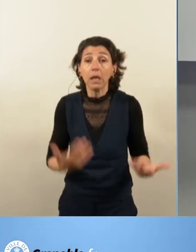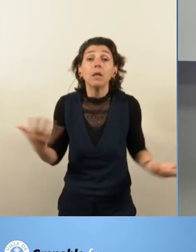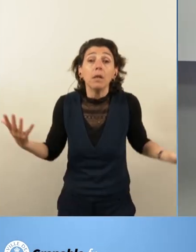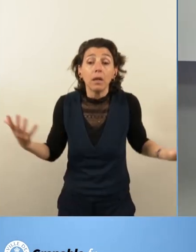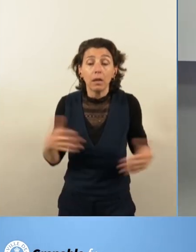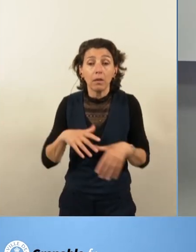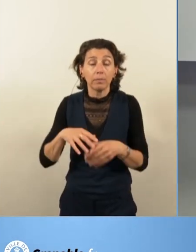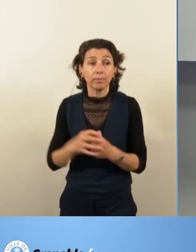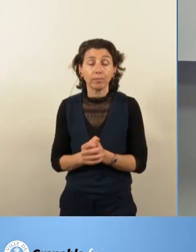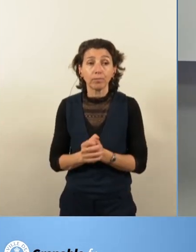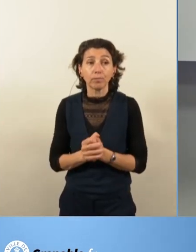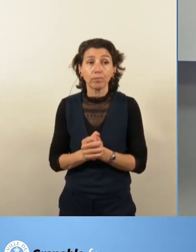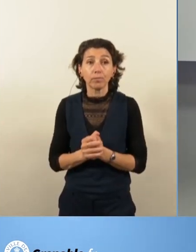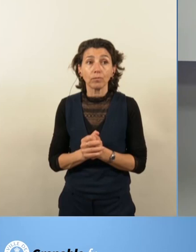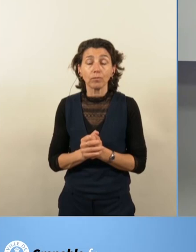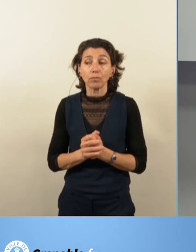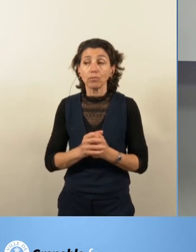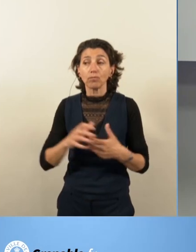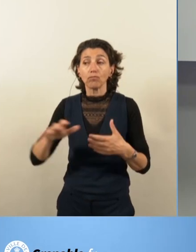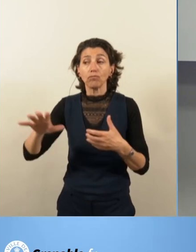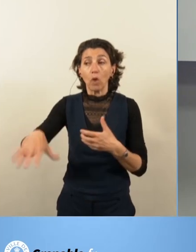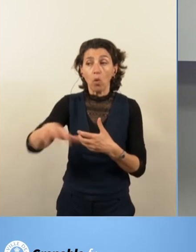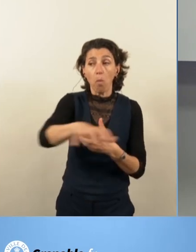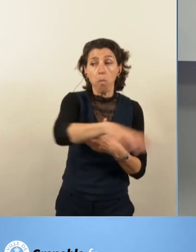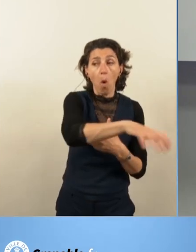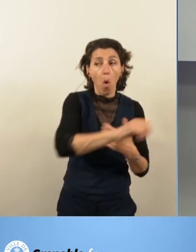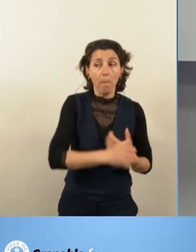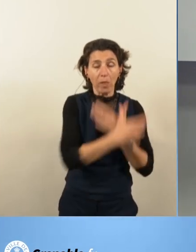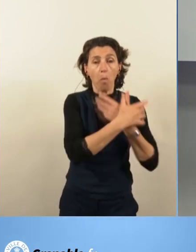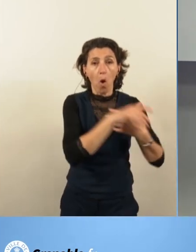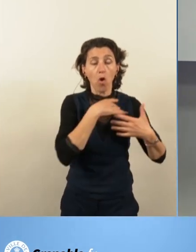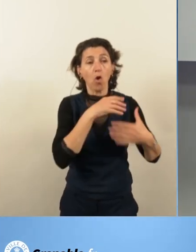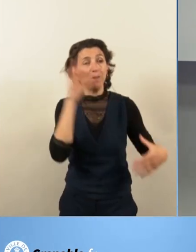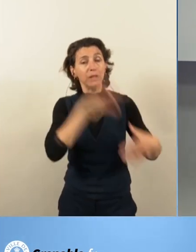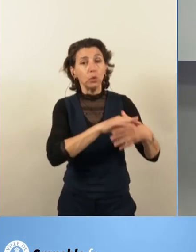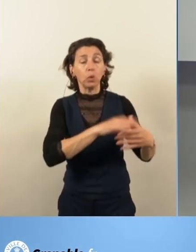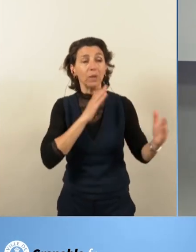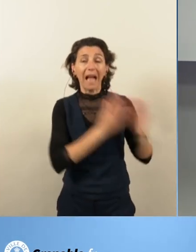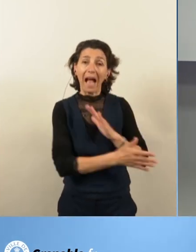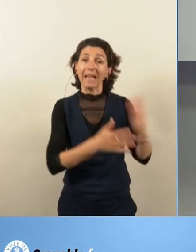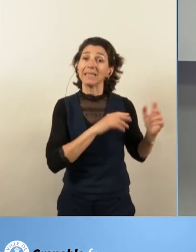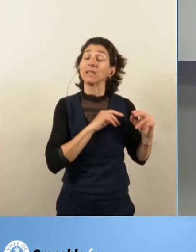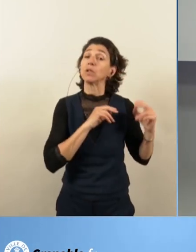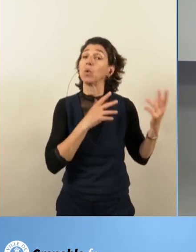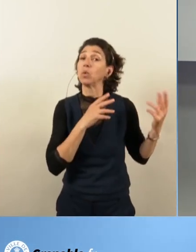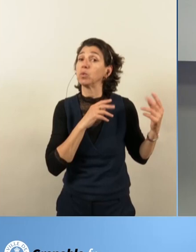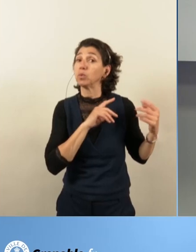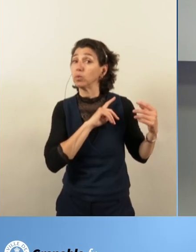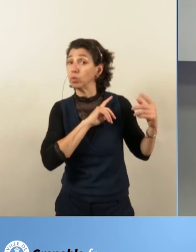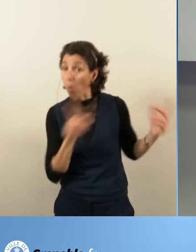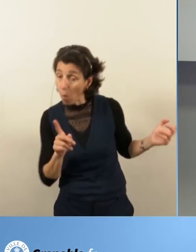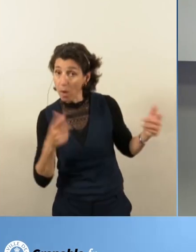ne sont pas élus au suffrage universel direct donc se pose la question de la confrontation des projets qui soient tranchés par les citoyens